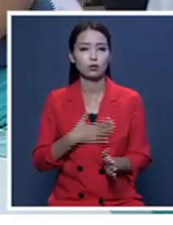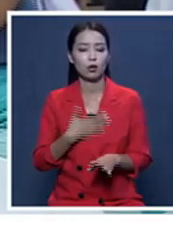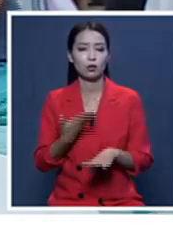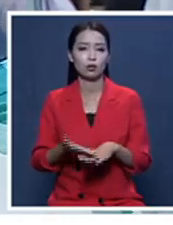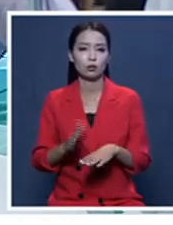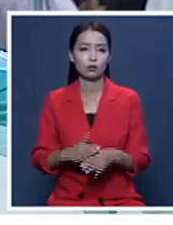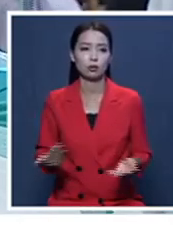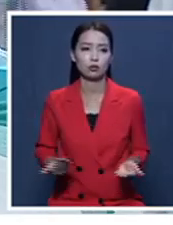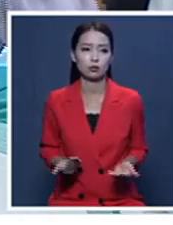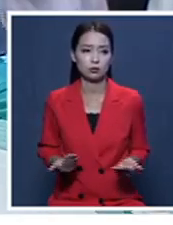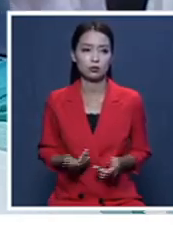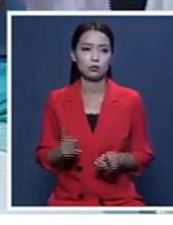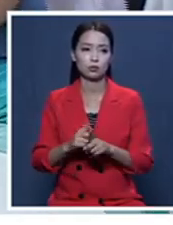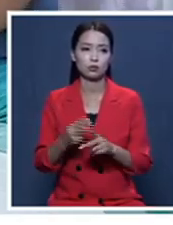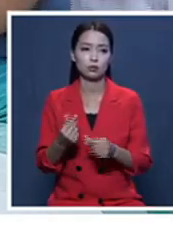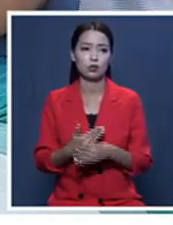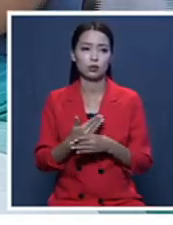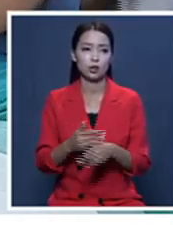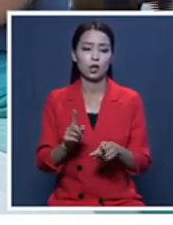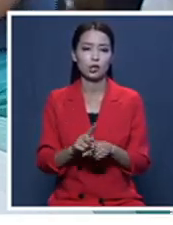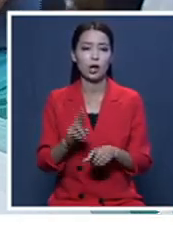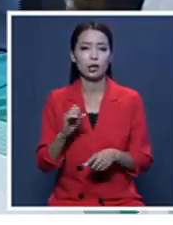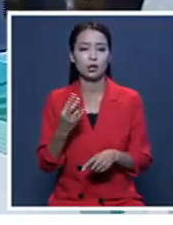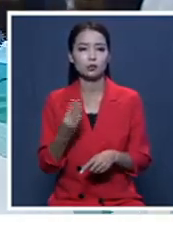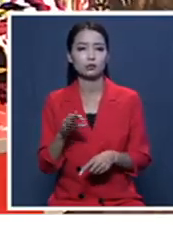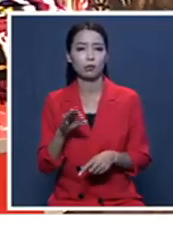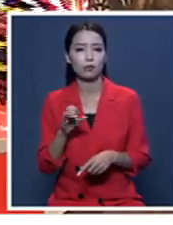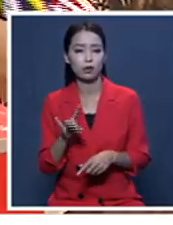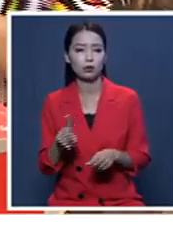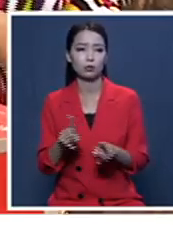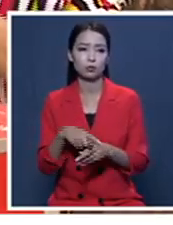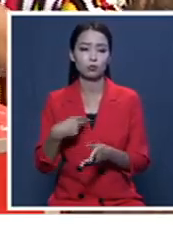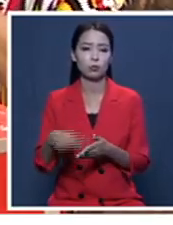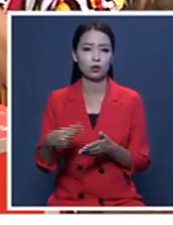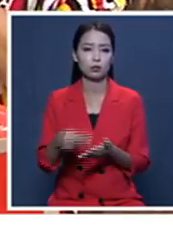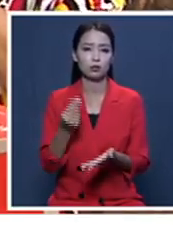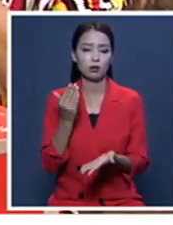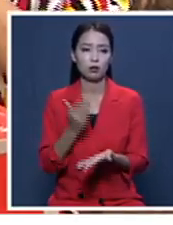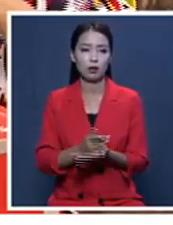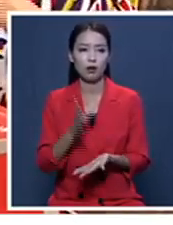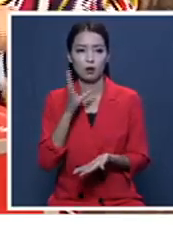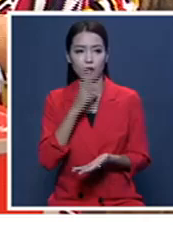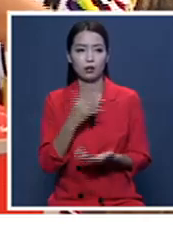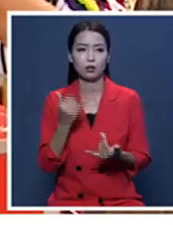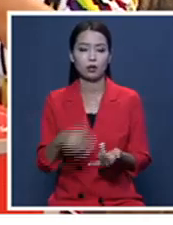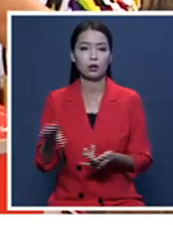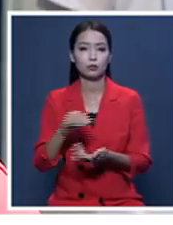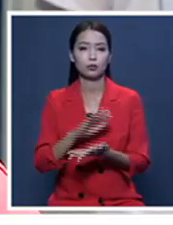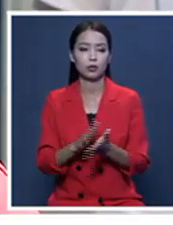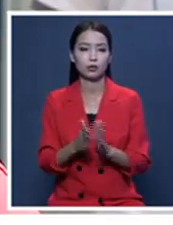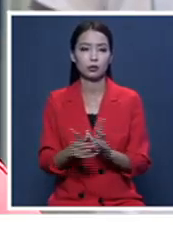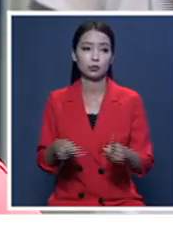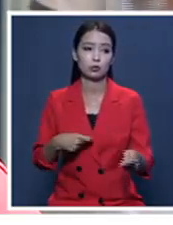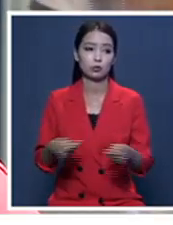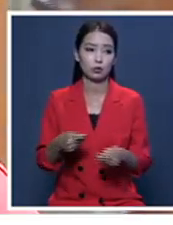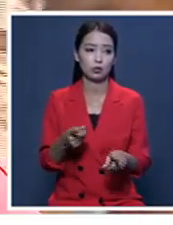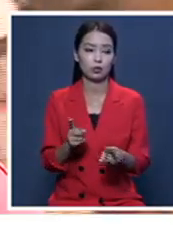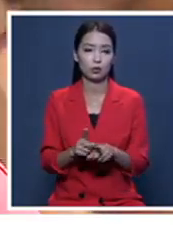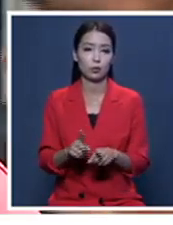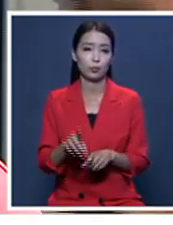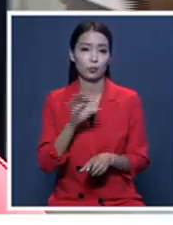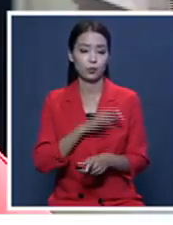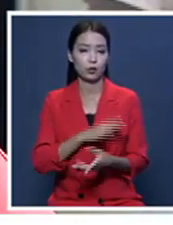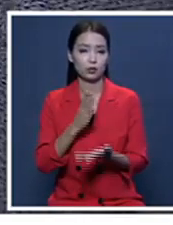рюкзак, тағы да канцеляр тауарлар, соларды береміз дейді. Әкімдіктің жеті дүкенмен келісім жасауы да бекер емес. Тауарларға